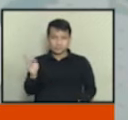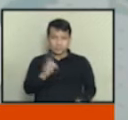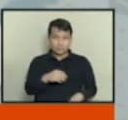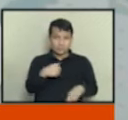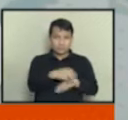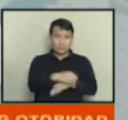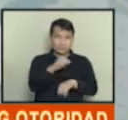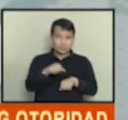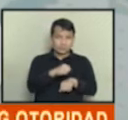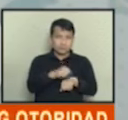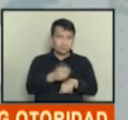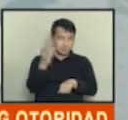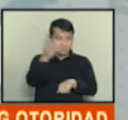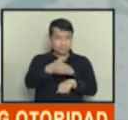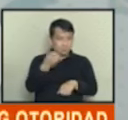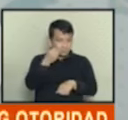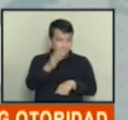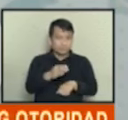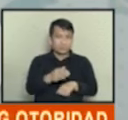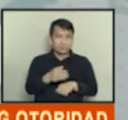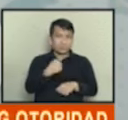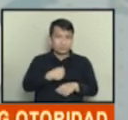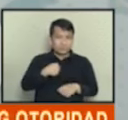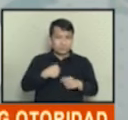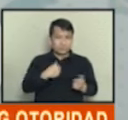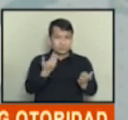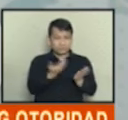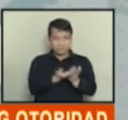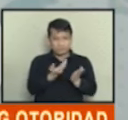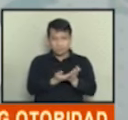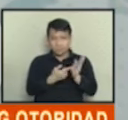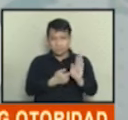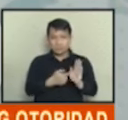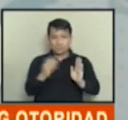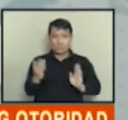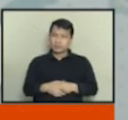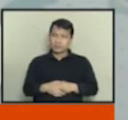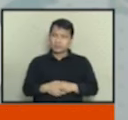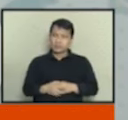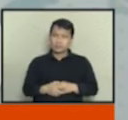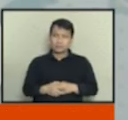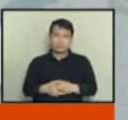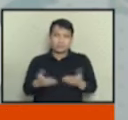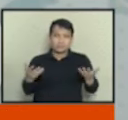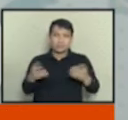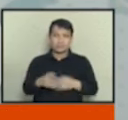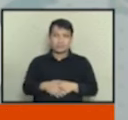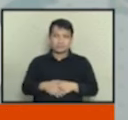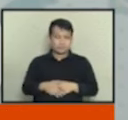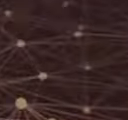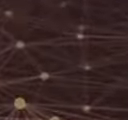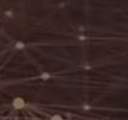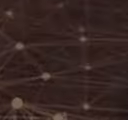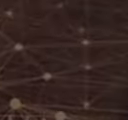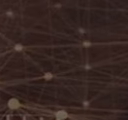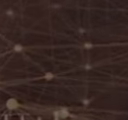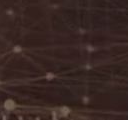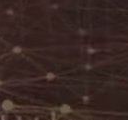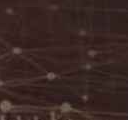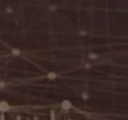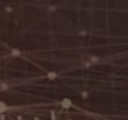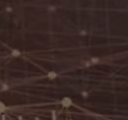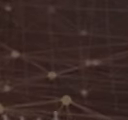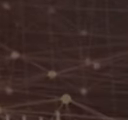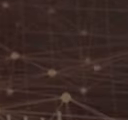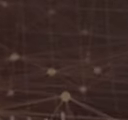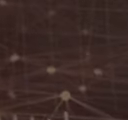para maghingi lang ng sorry sa asawa ko. Ngayon, nung meron ka ng ebidensya, kinumpranta mo siya, anong reaksyon niya? Wala. Ni sorry nga po, wala. Yung lalaki po,